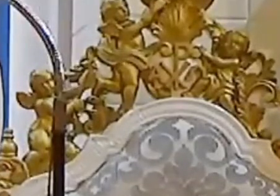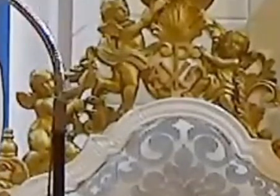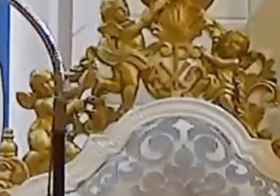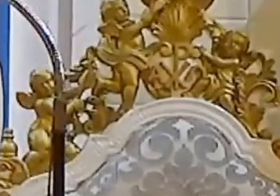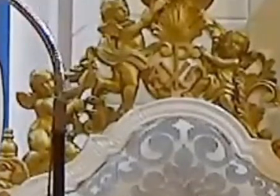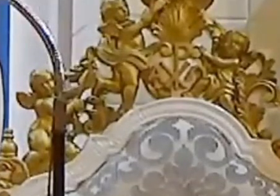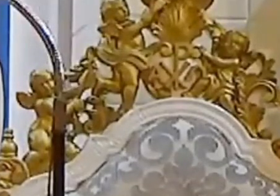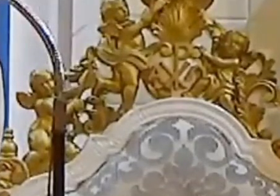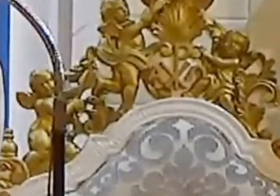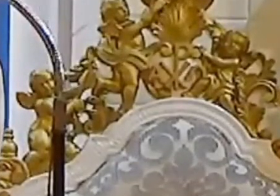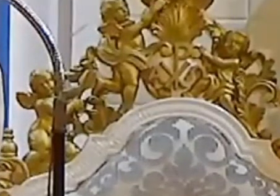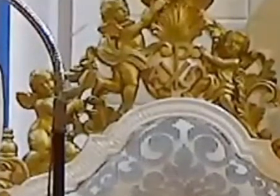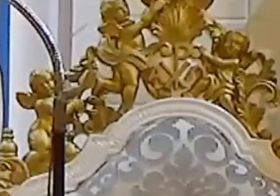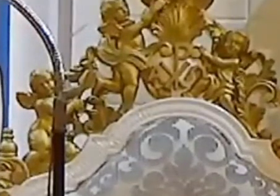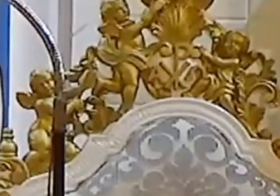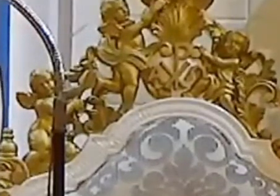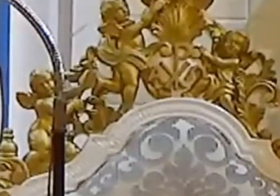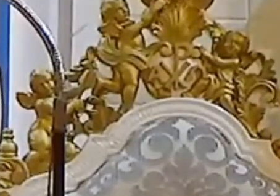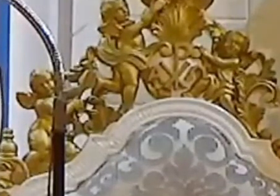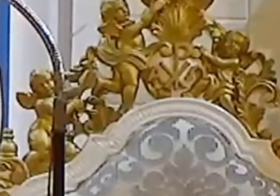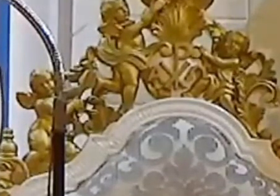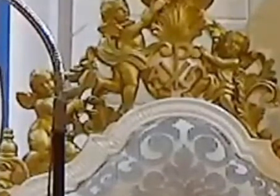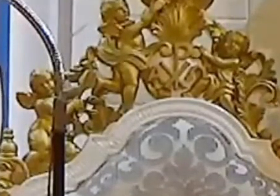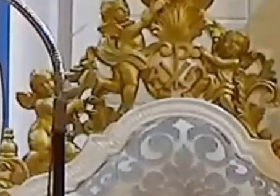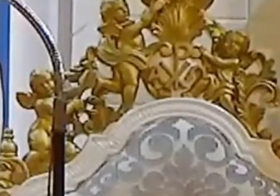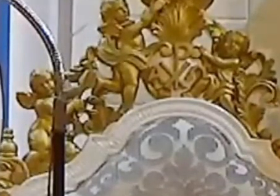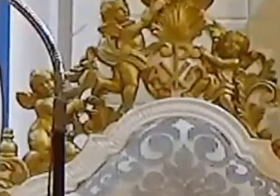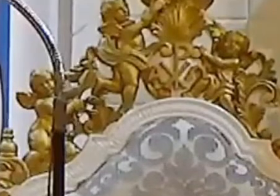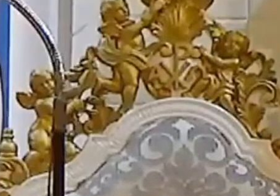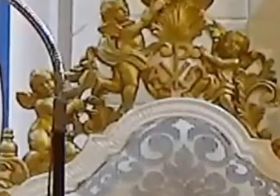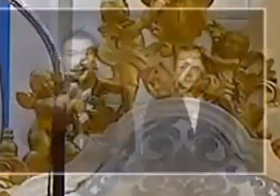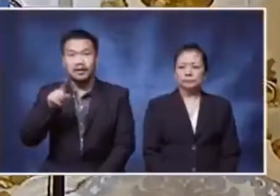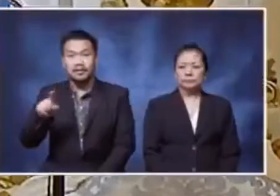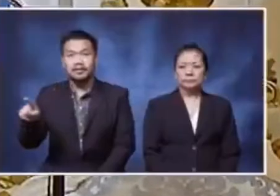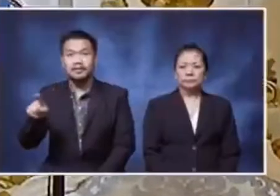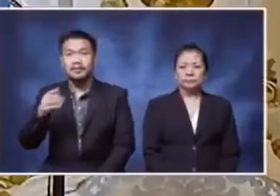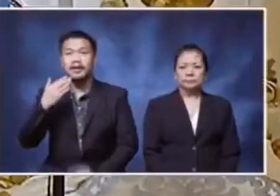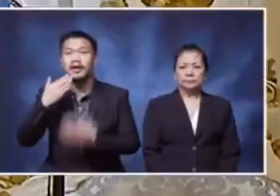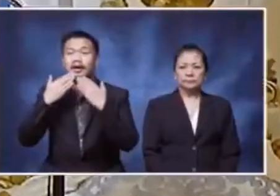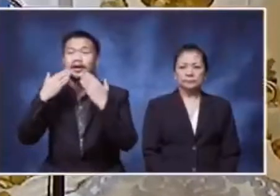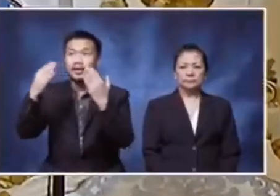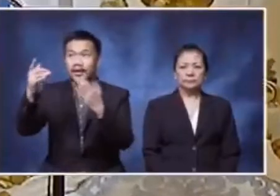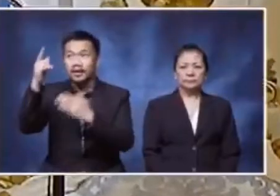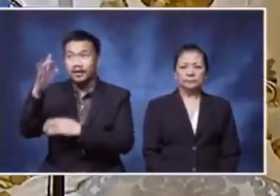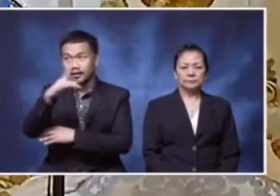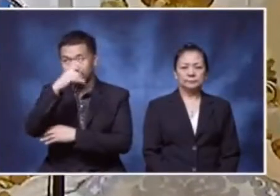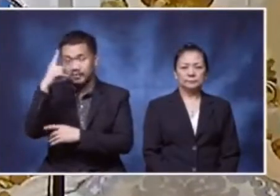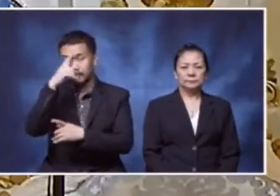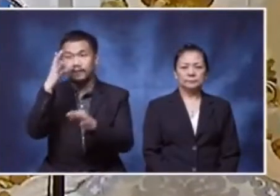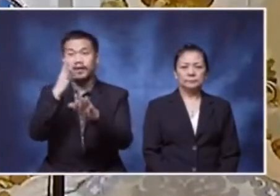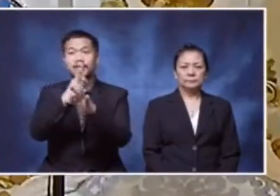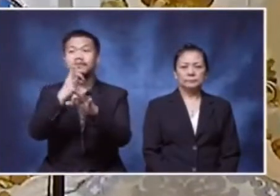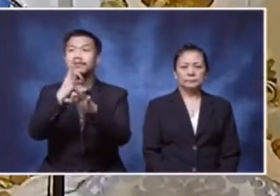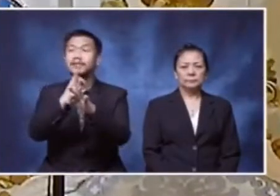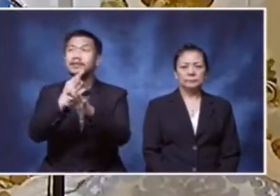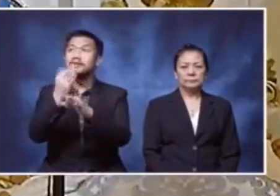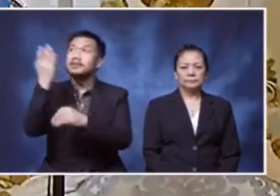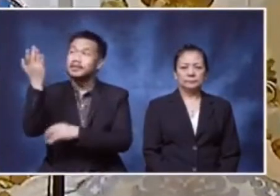Pinasasalamatan ni Zacarias ang Diyos dahil sa pagiging tapat niya sa kanyang mga pangako. Bunga